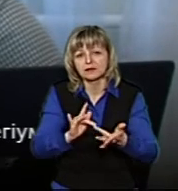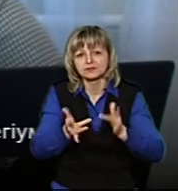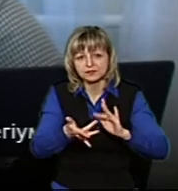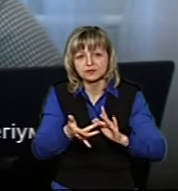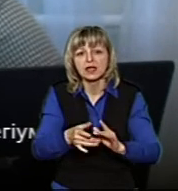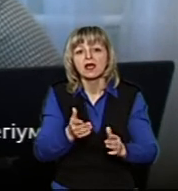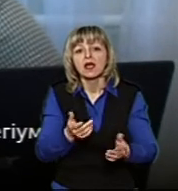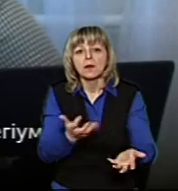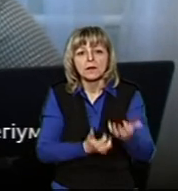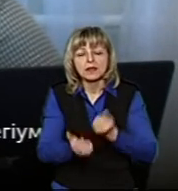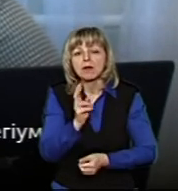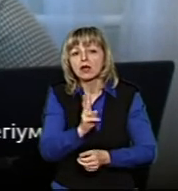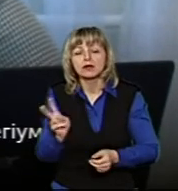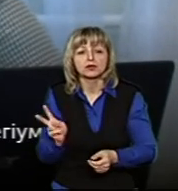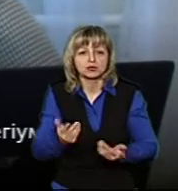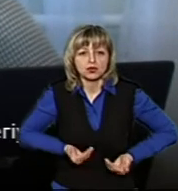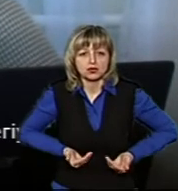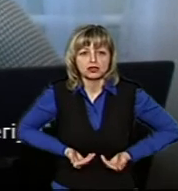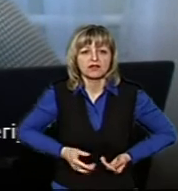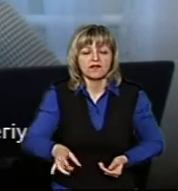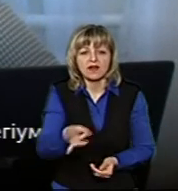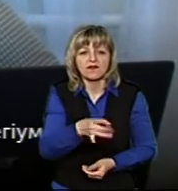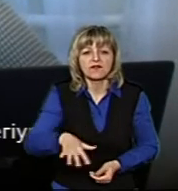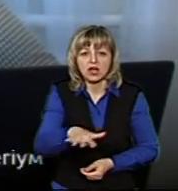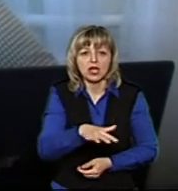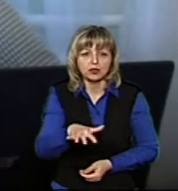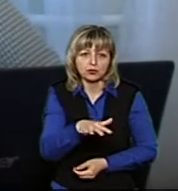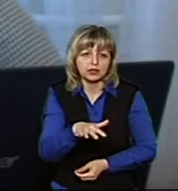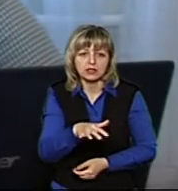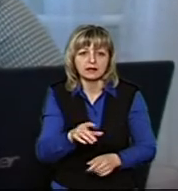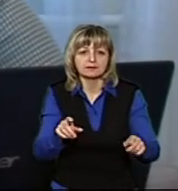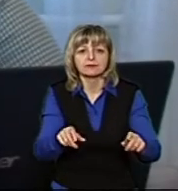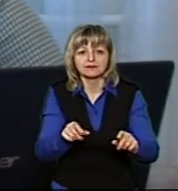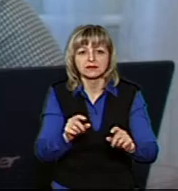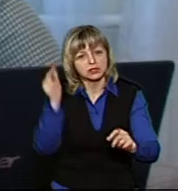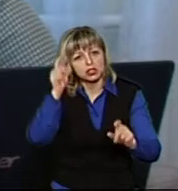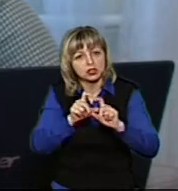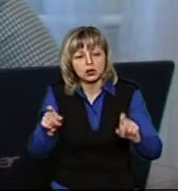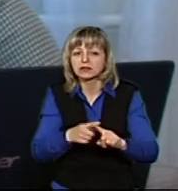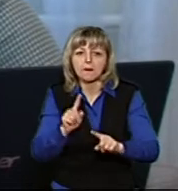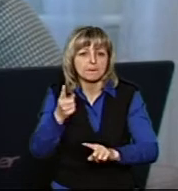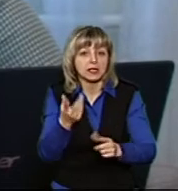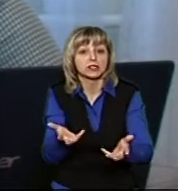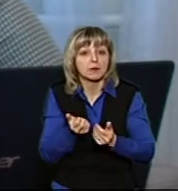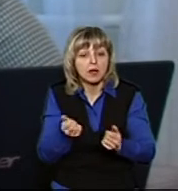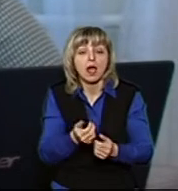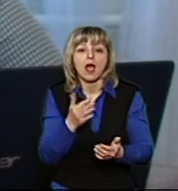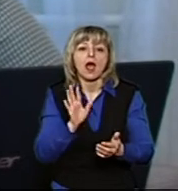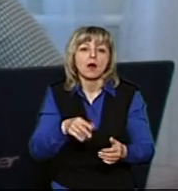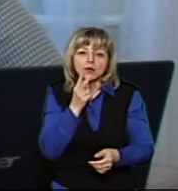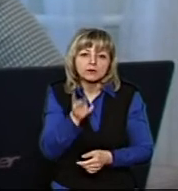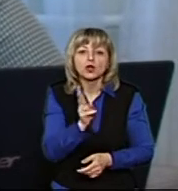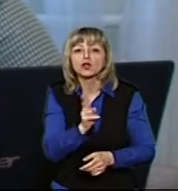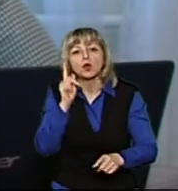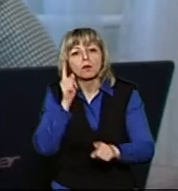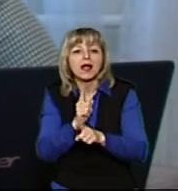проживають в мікрорайоні навчального закладу. Це першочергові зарахування, потім ми зараховуємо діток, чиї сестрички чи братики навчаються в